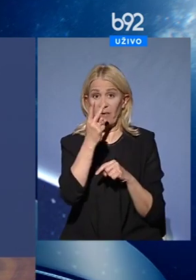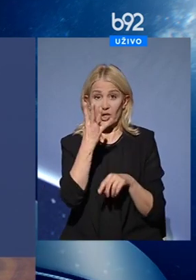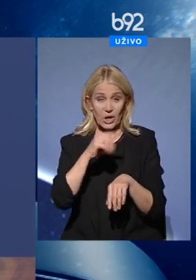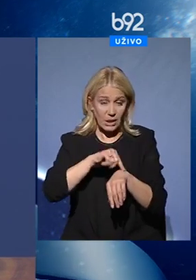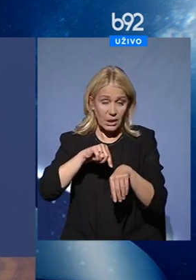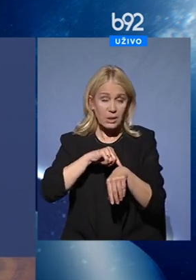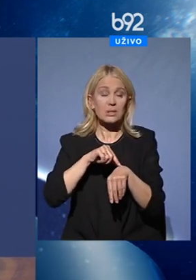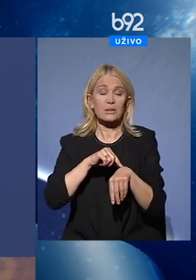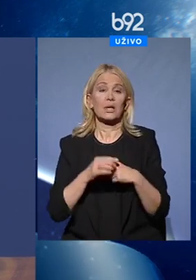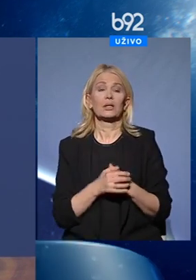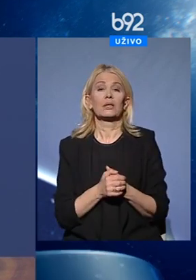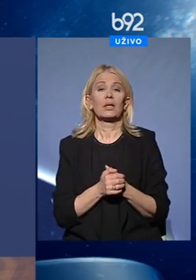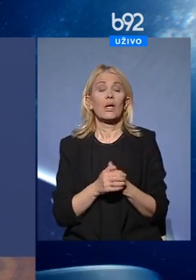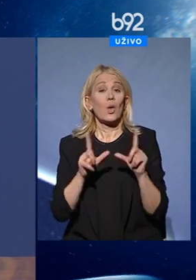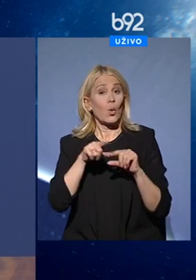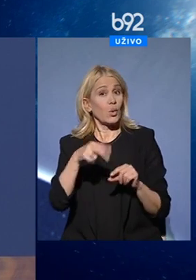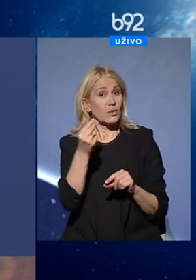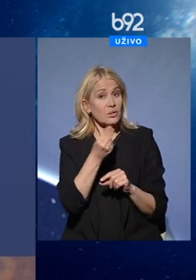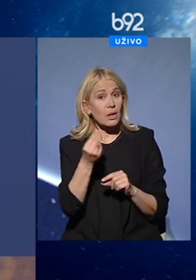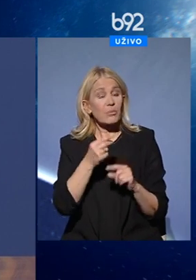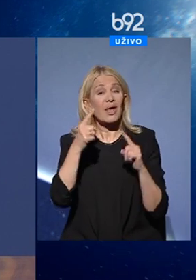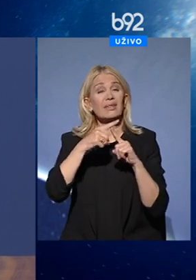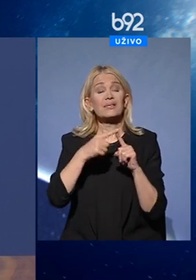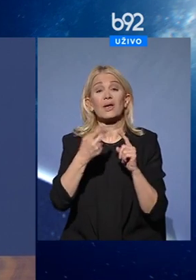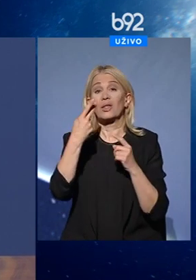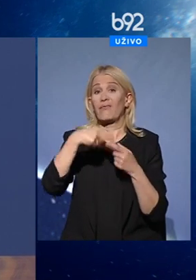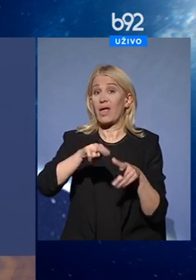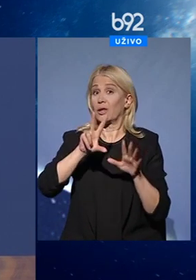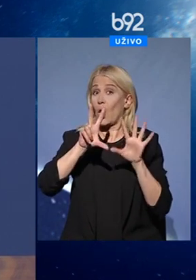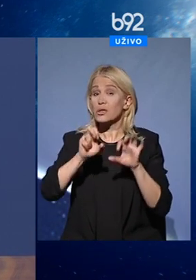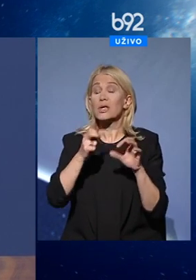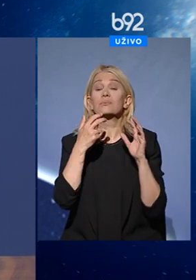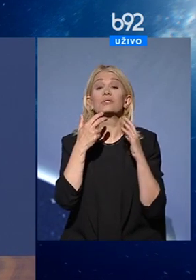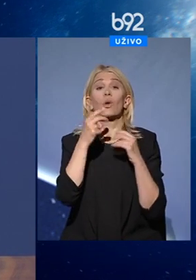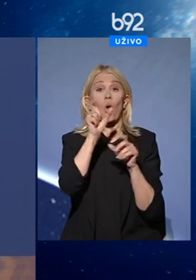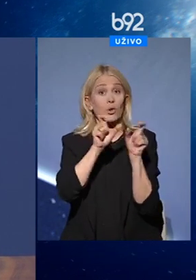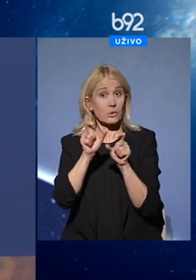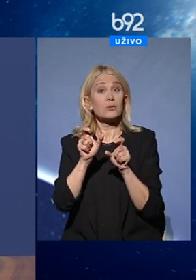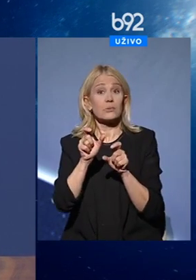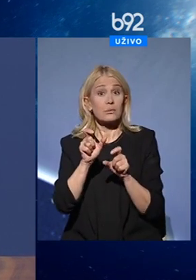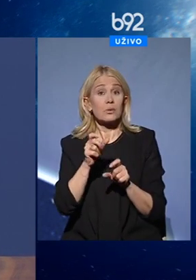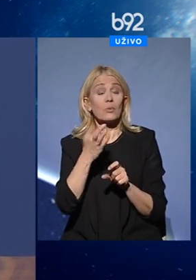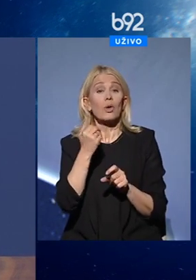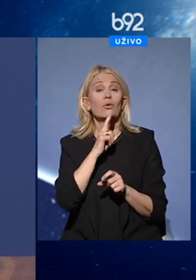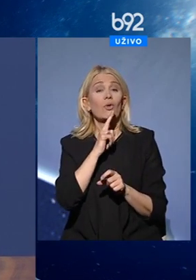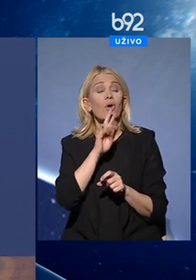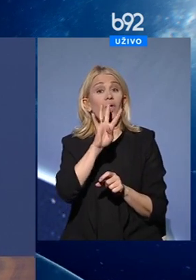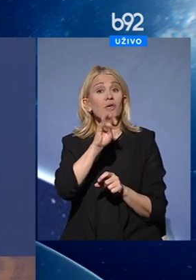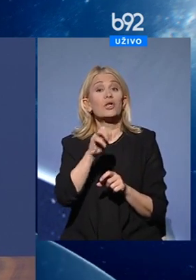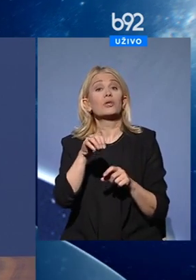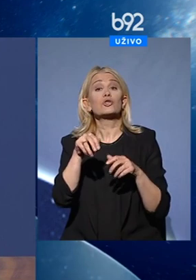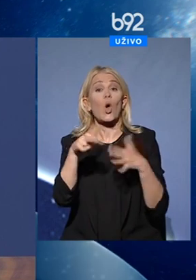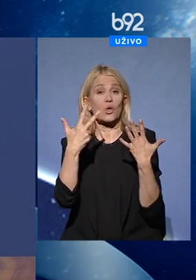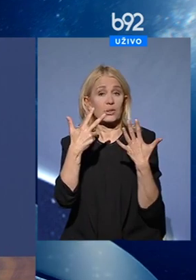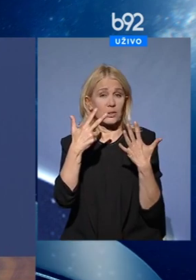časa. U Srbiji je testirano 2880 osoba, od kojih je 408